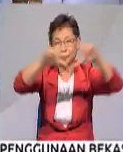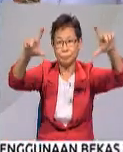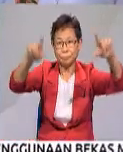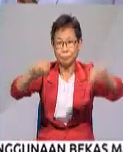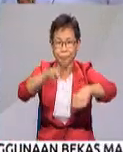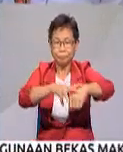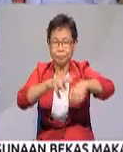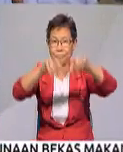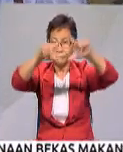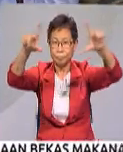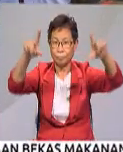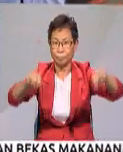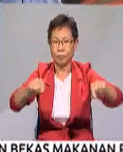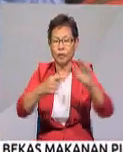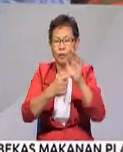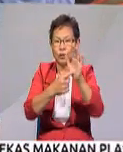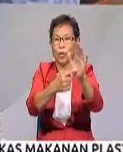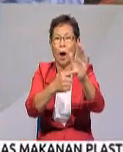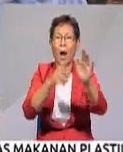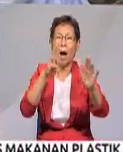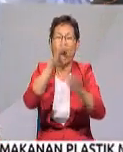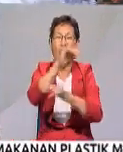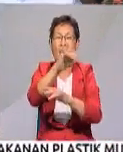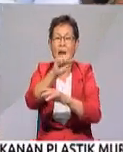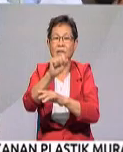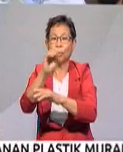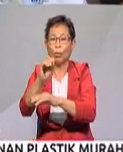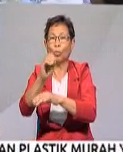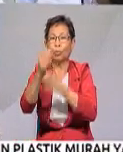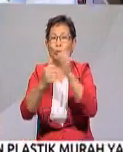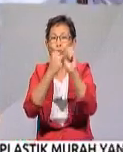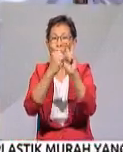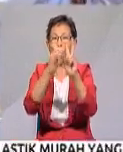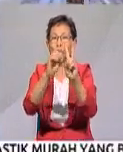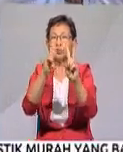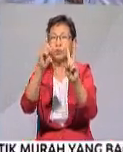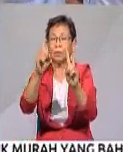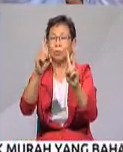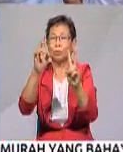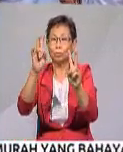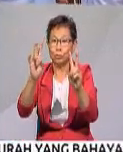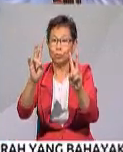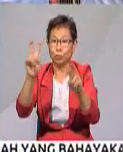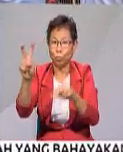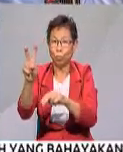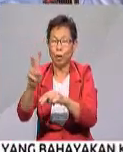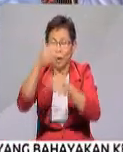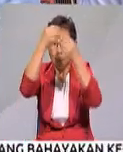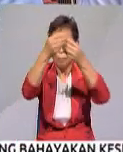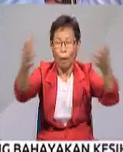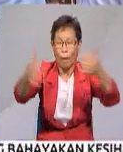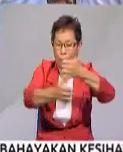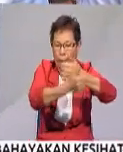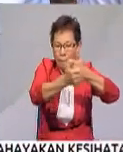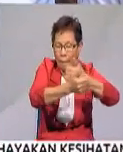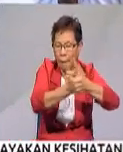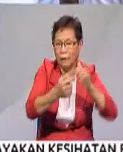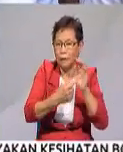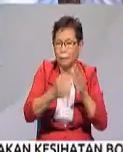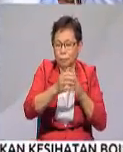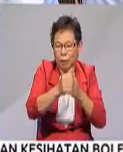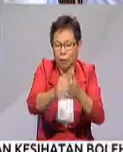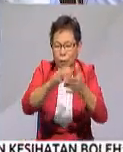amaran dengan menggunakan simbol-simbol ISO 20712, iaitu makluman paras risiko sebagai